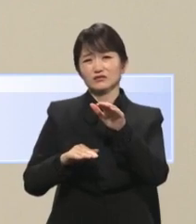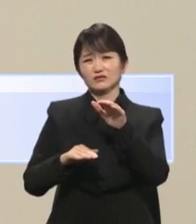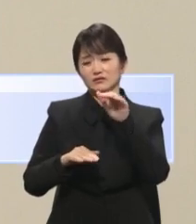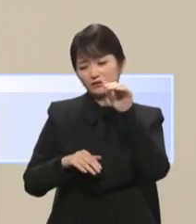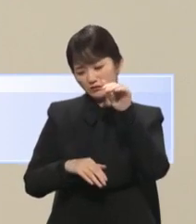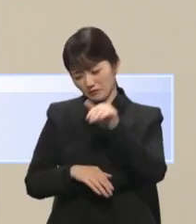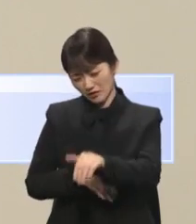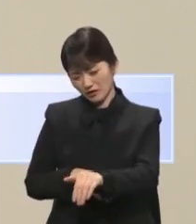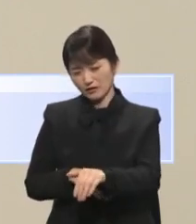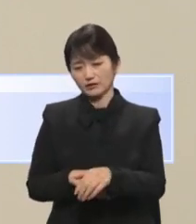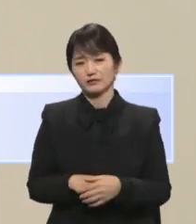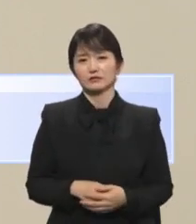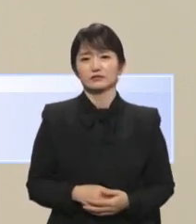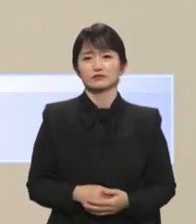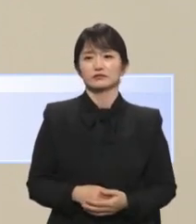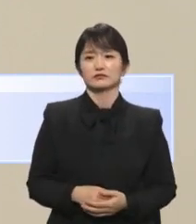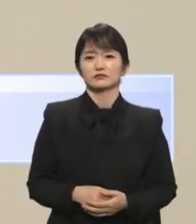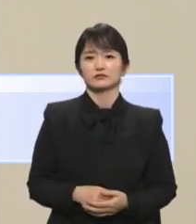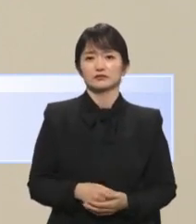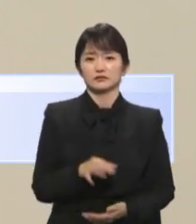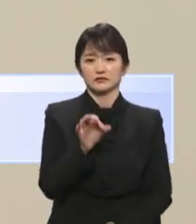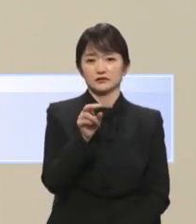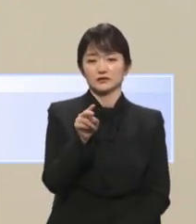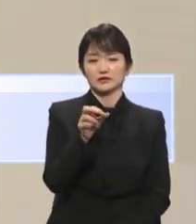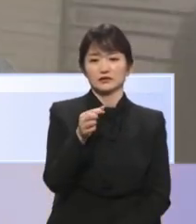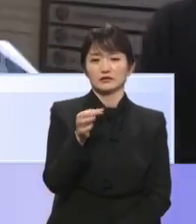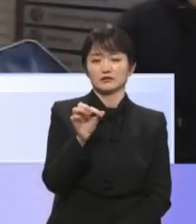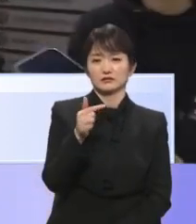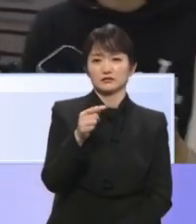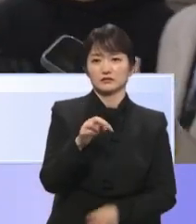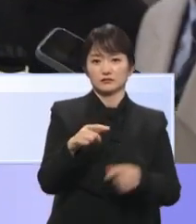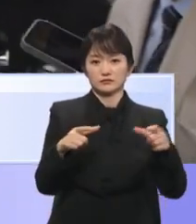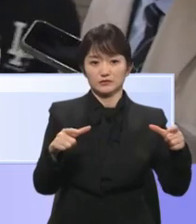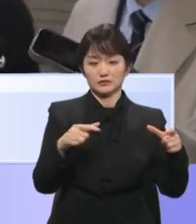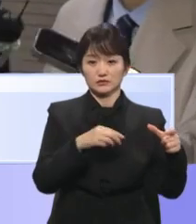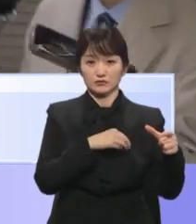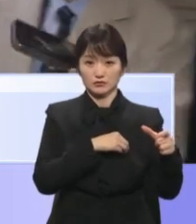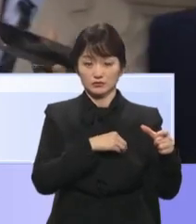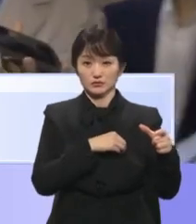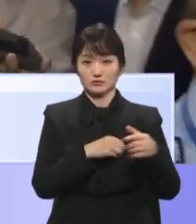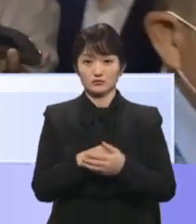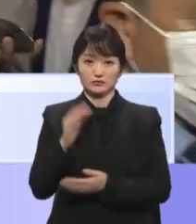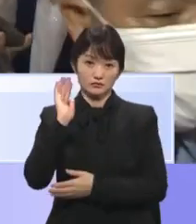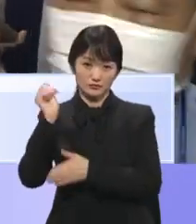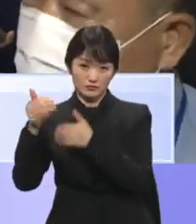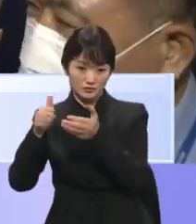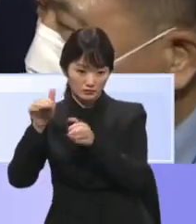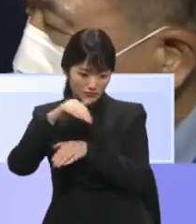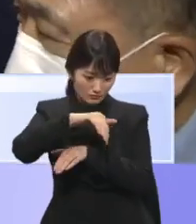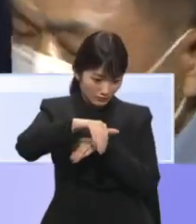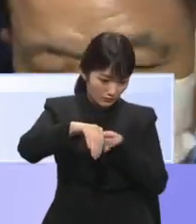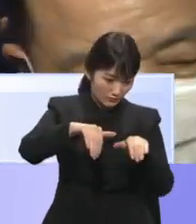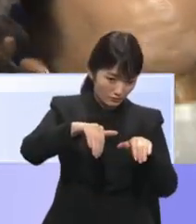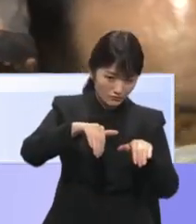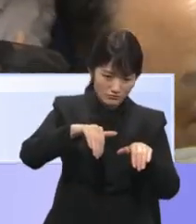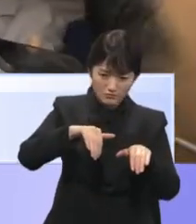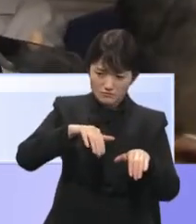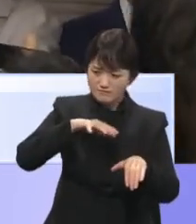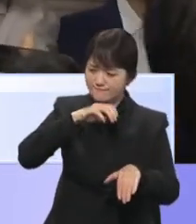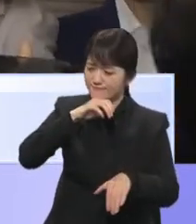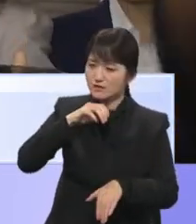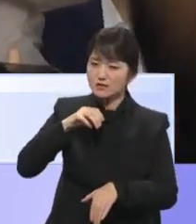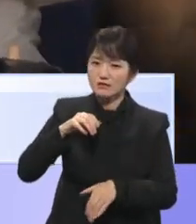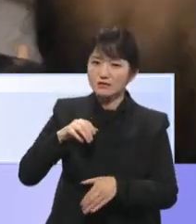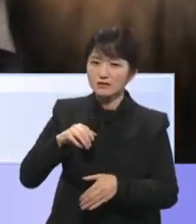물갈이를 소위 말해서 한다고 하는데요 영남 지역에 있는 의원들 지금 당에 대한 대통령실의 과도한 개입 여기에 대해서 말 한마디 하지 못합니다 그